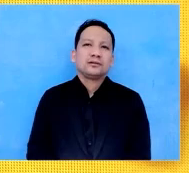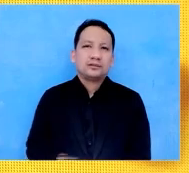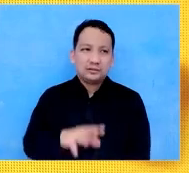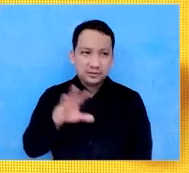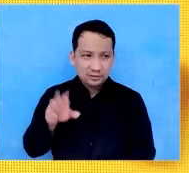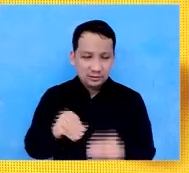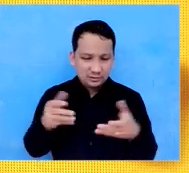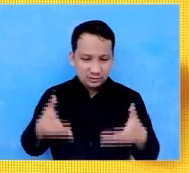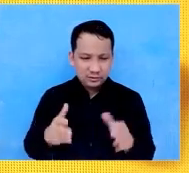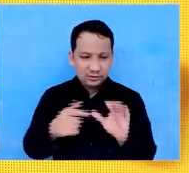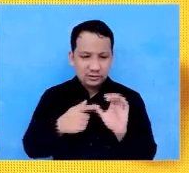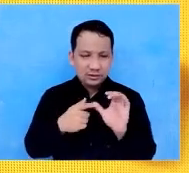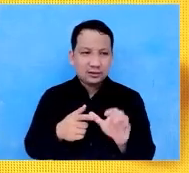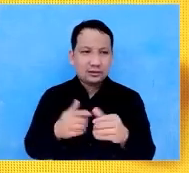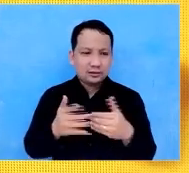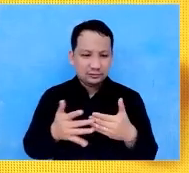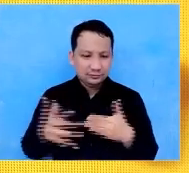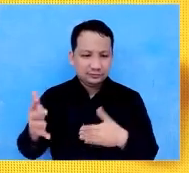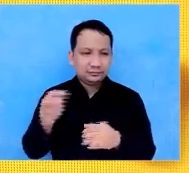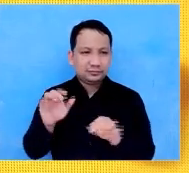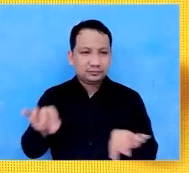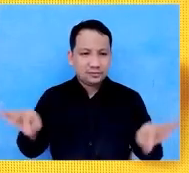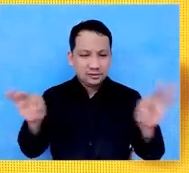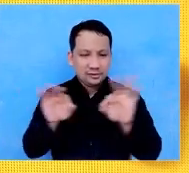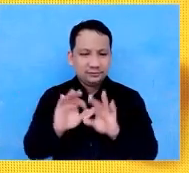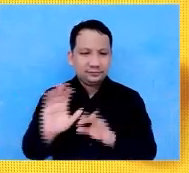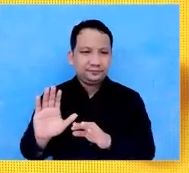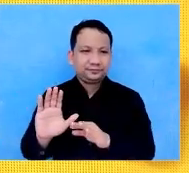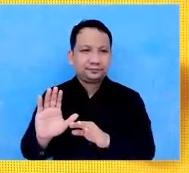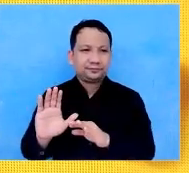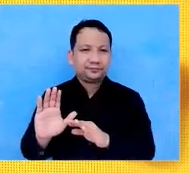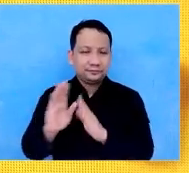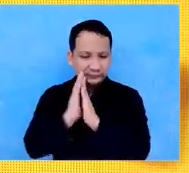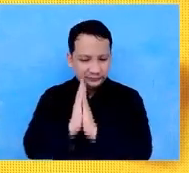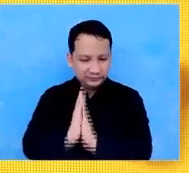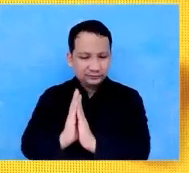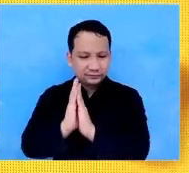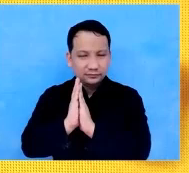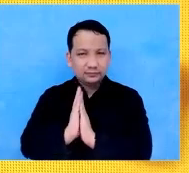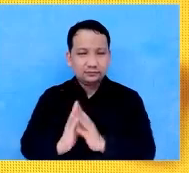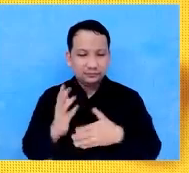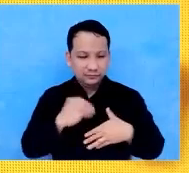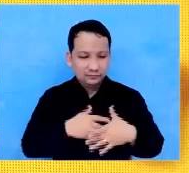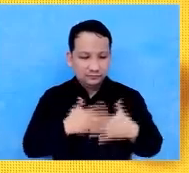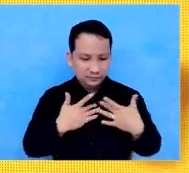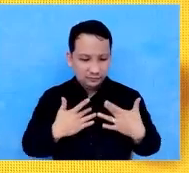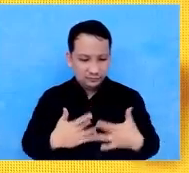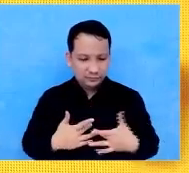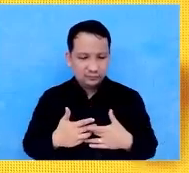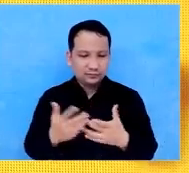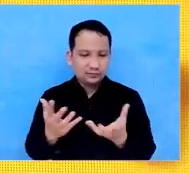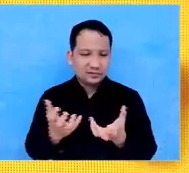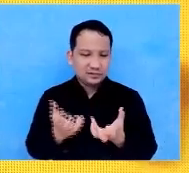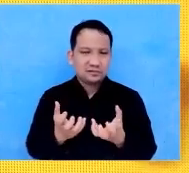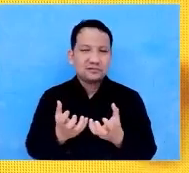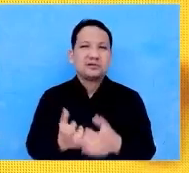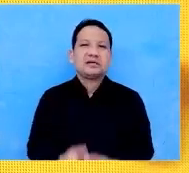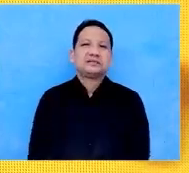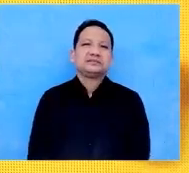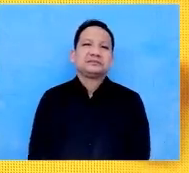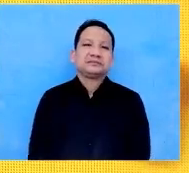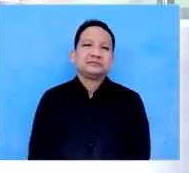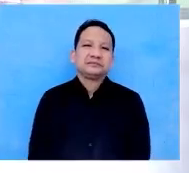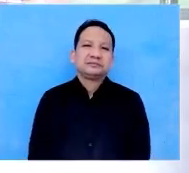Idaraan nga lang ba ikaw sa dasal ng puso kong sabik? Ang